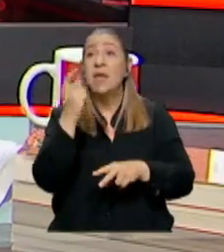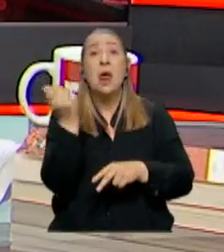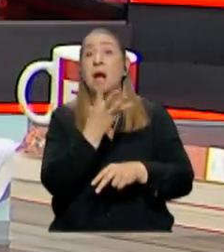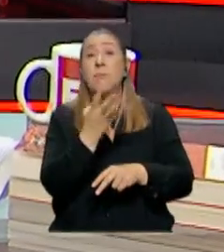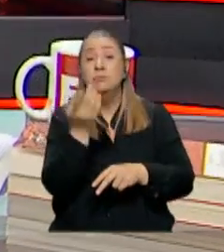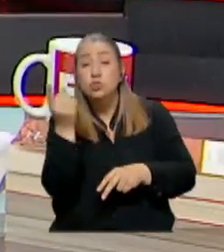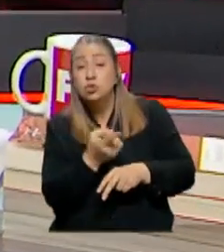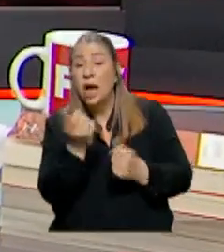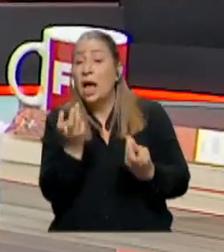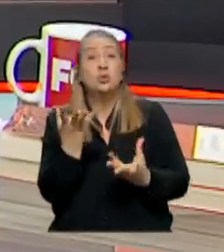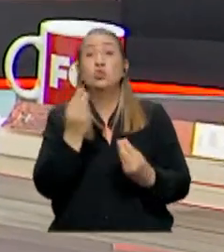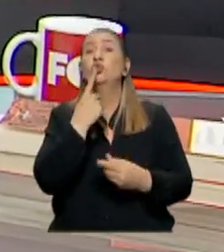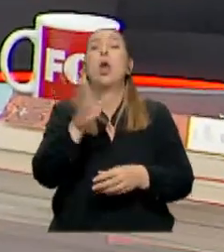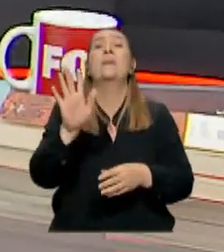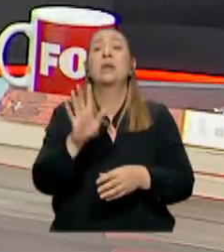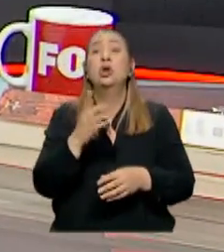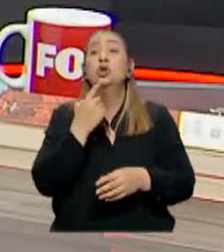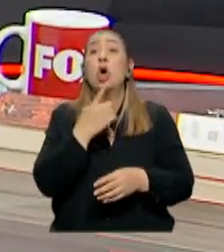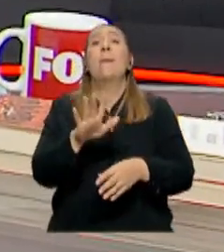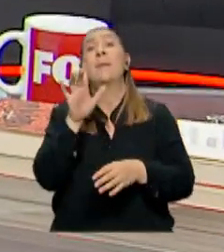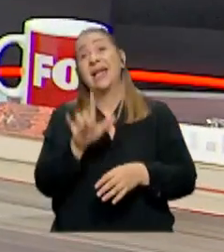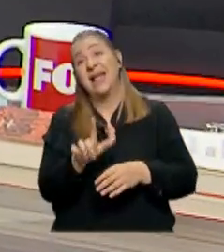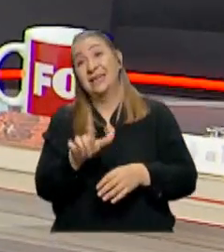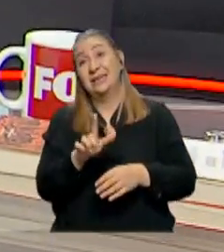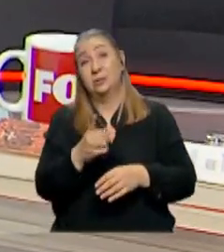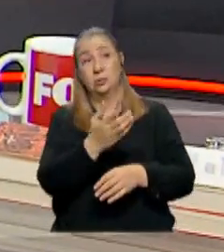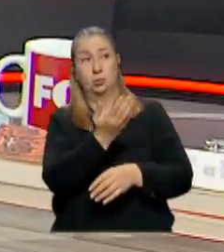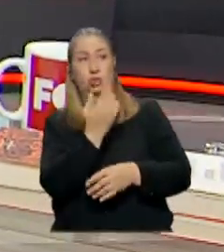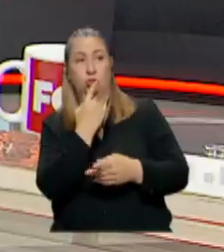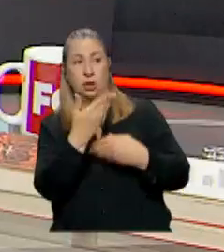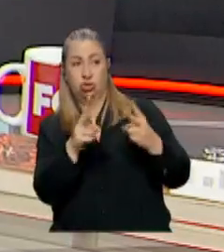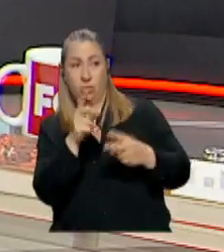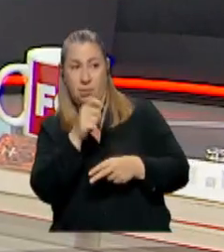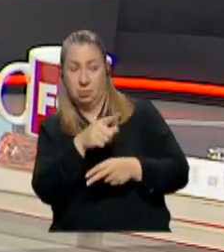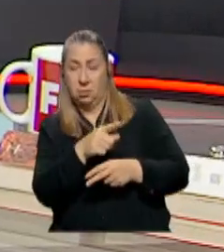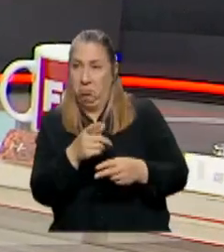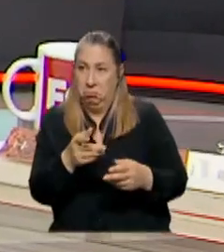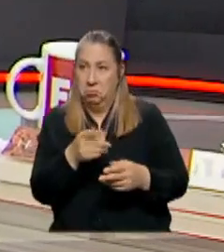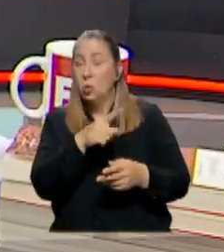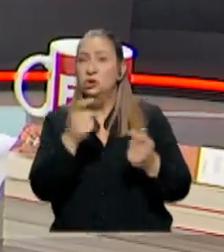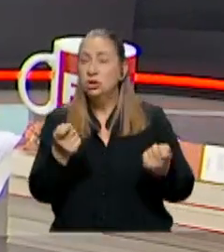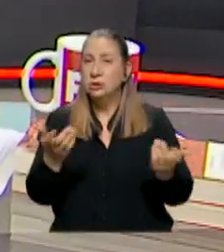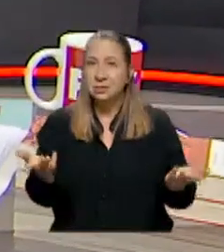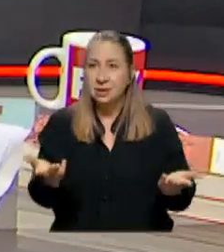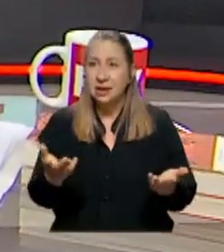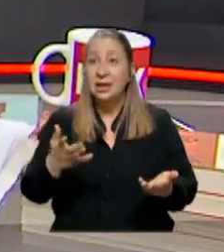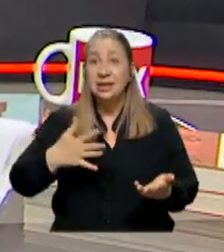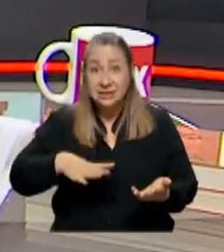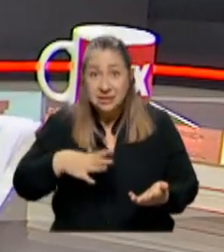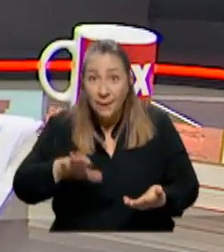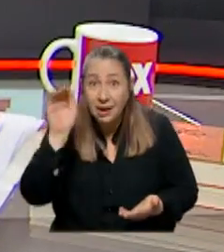söylemedi. Hatta söylememek gerektiğini söyledi. Fakat onun işi